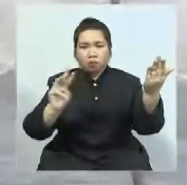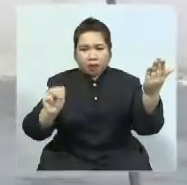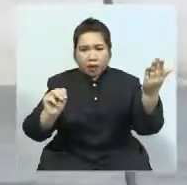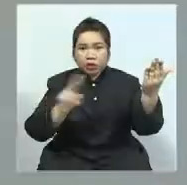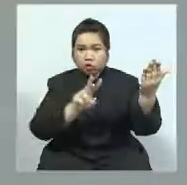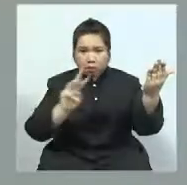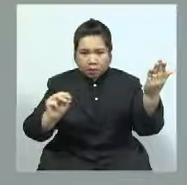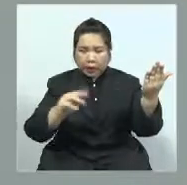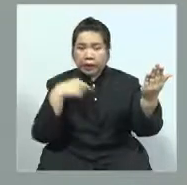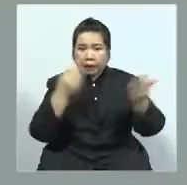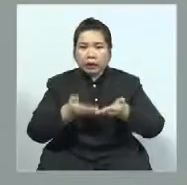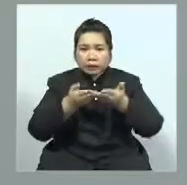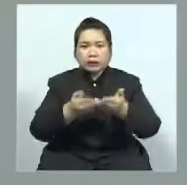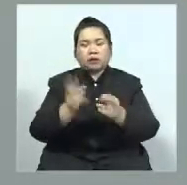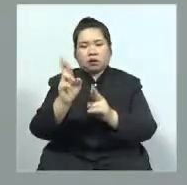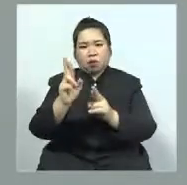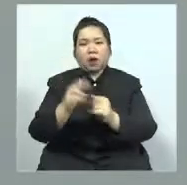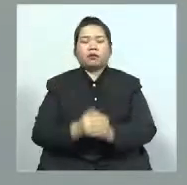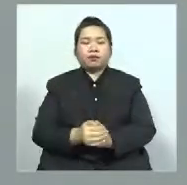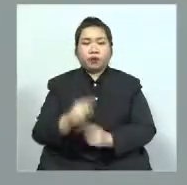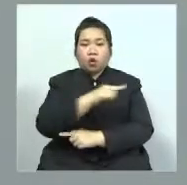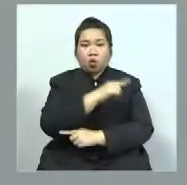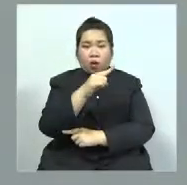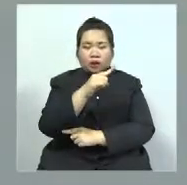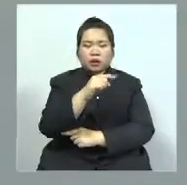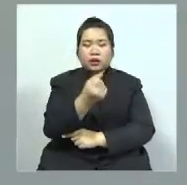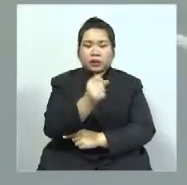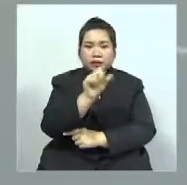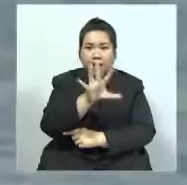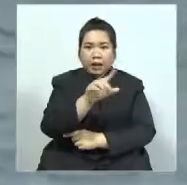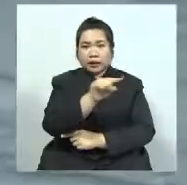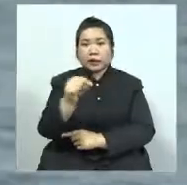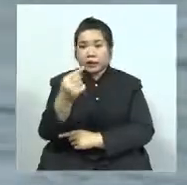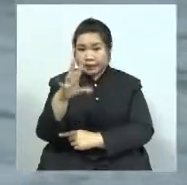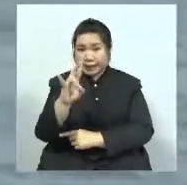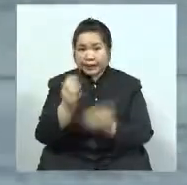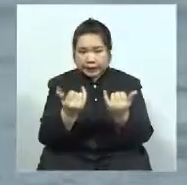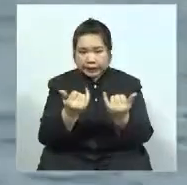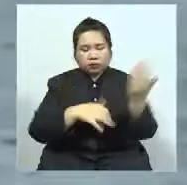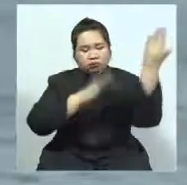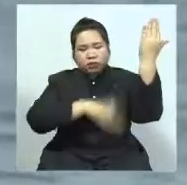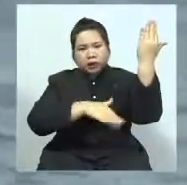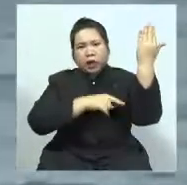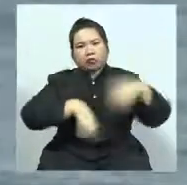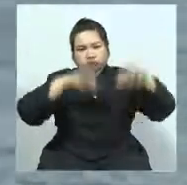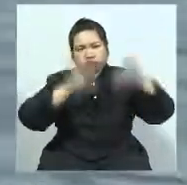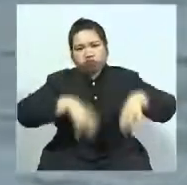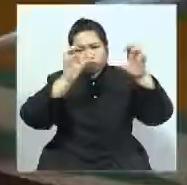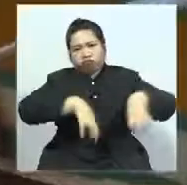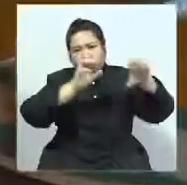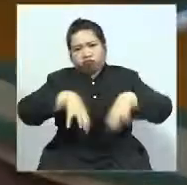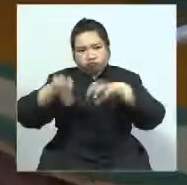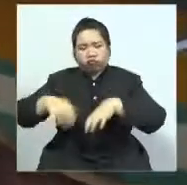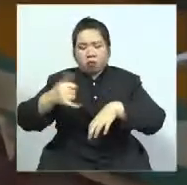วยความระมัดระวังนะคะส่วนในช่วงวันที่15ถึง17พฤศจิกายนภาคใต้จะกลับมามีฝนเพิ่มขึ้นกับมีฝนต